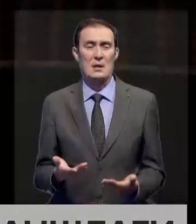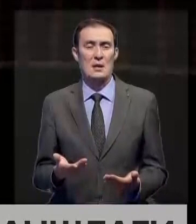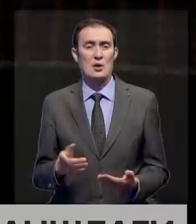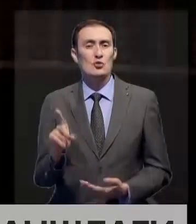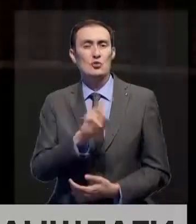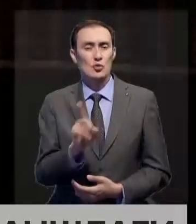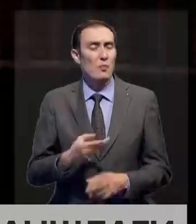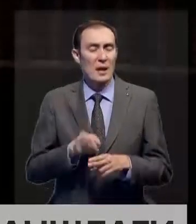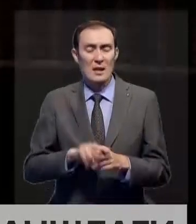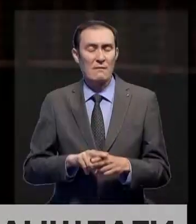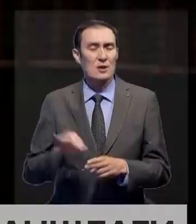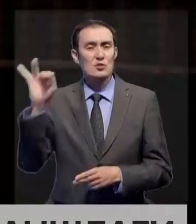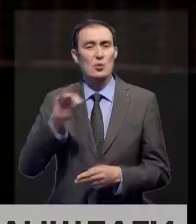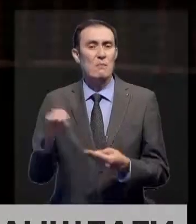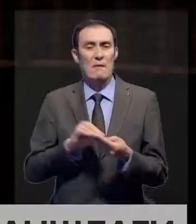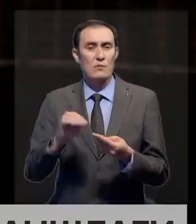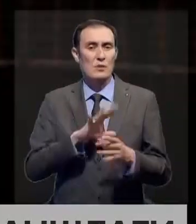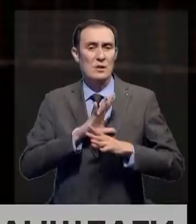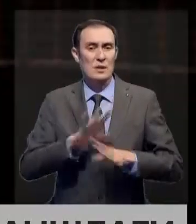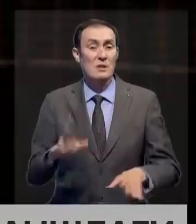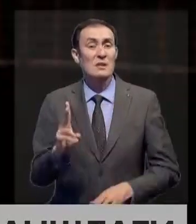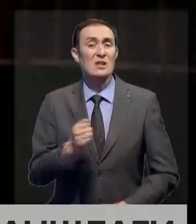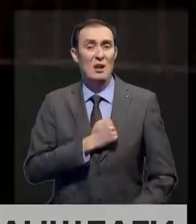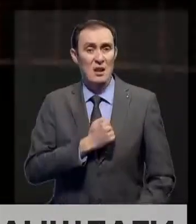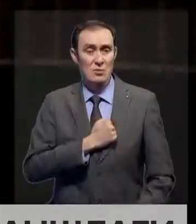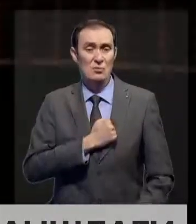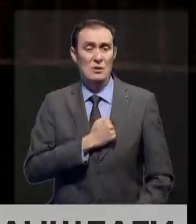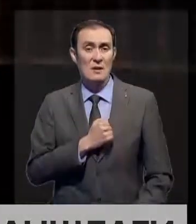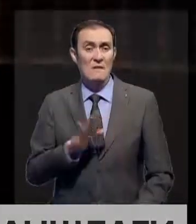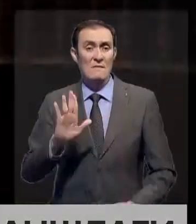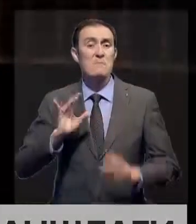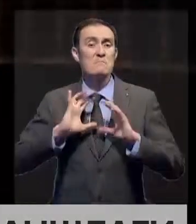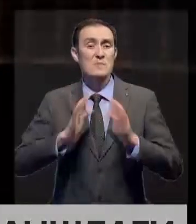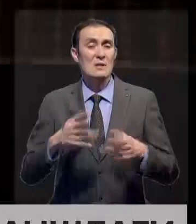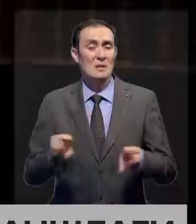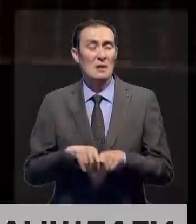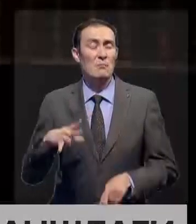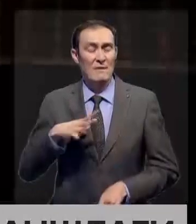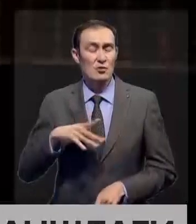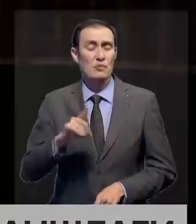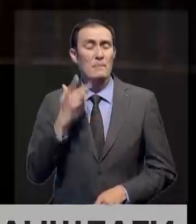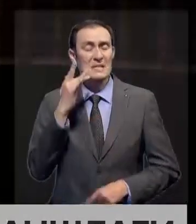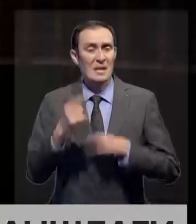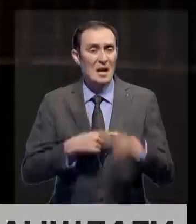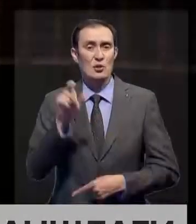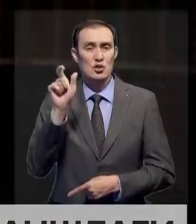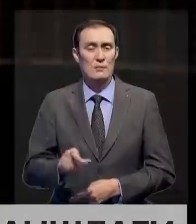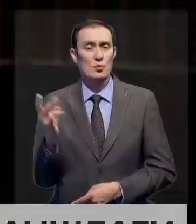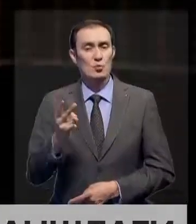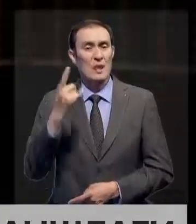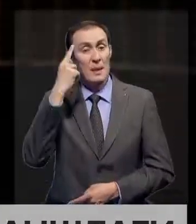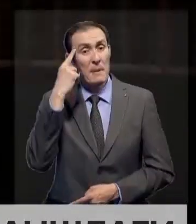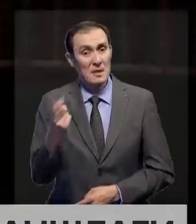для того, чтобы это не повторилось. К сожалению, мир устроен так, что нужно постоянно человеку